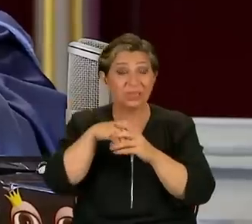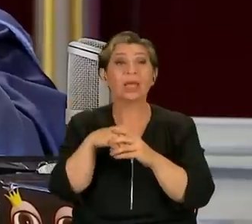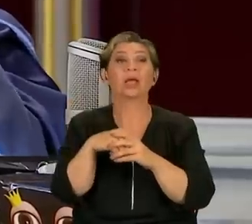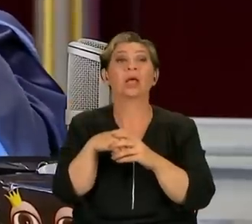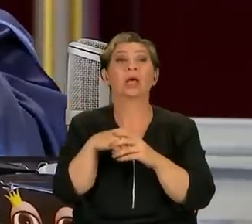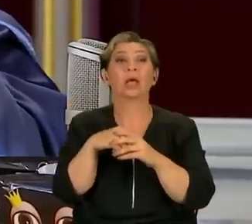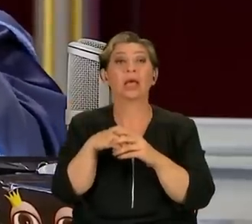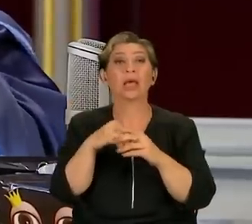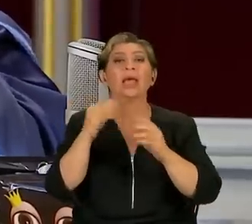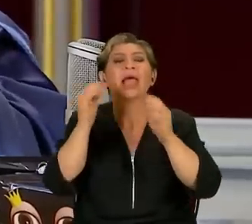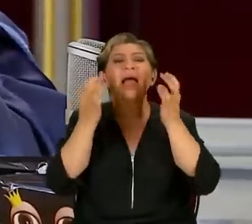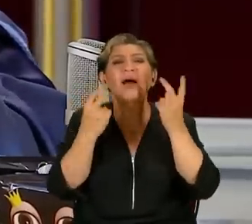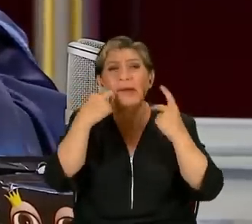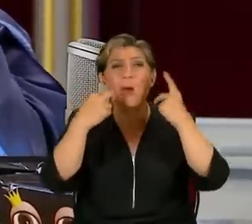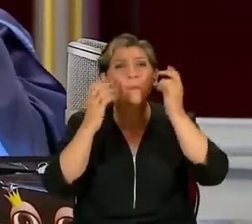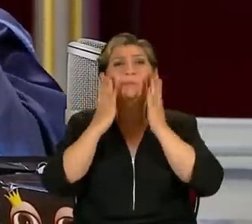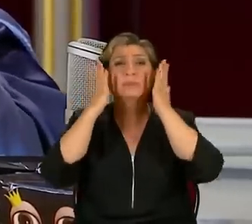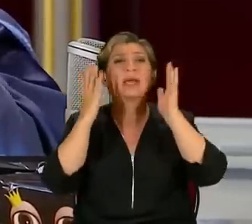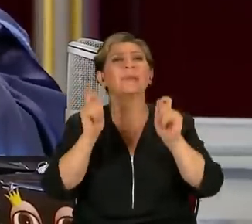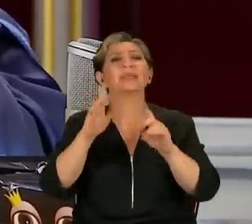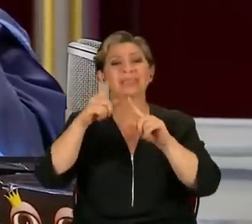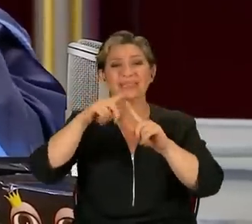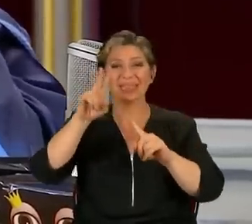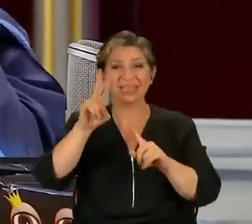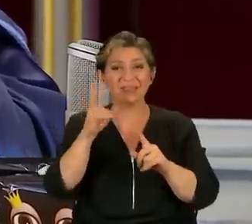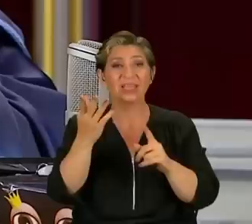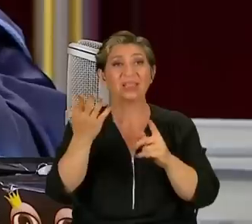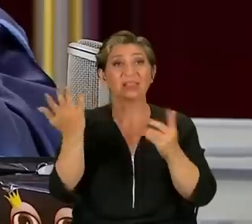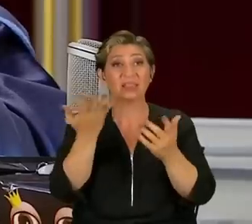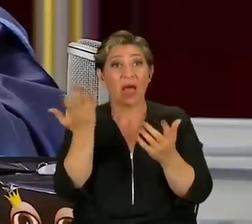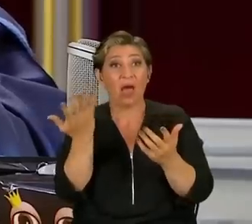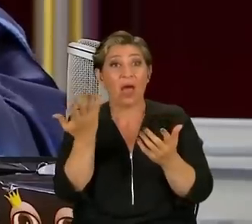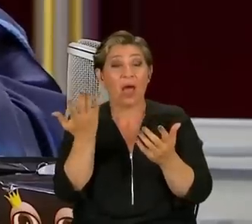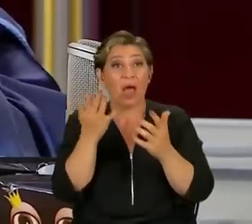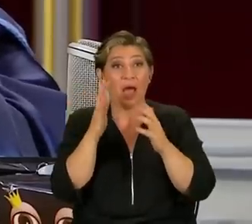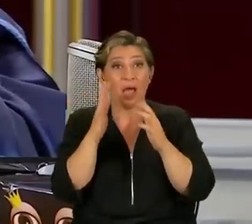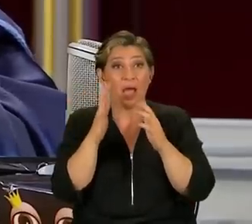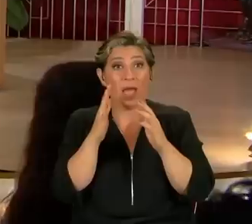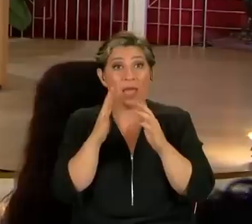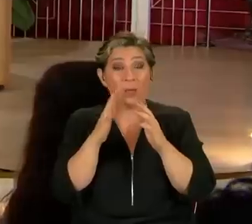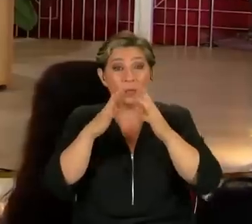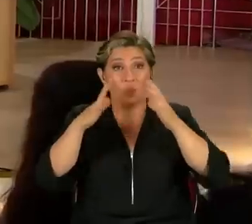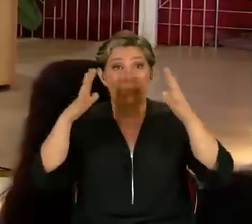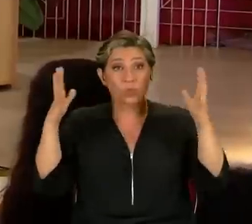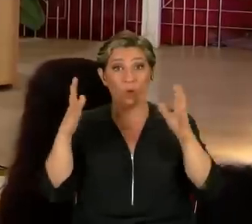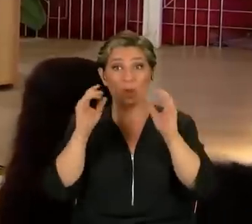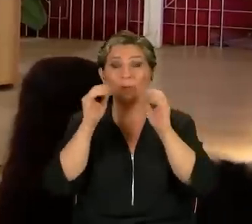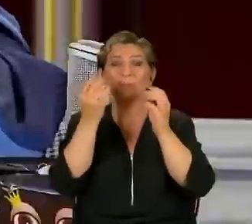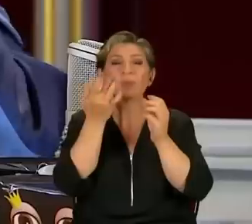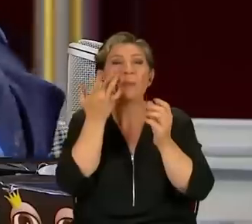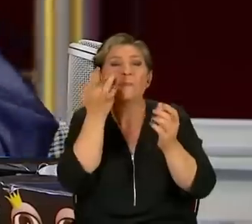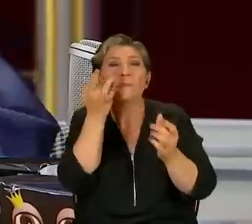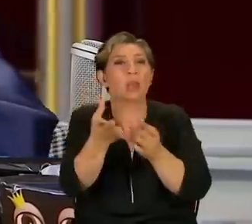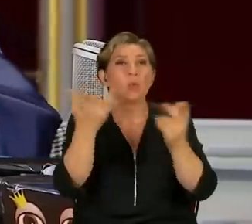içindeyseniz hiç ellemeyin. Çünkü televizyon ekranı daha da her şeyi büyütüyor. Piksel